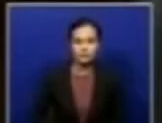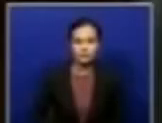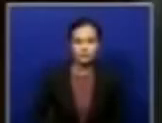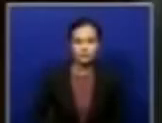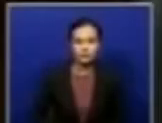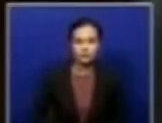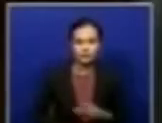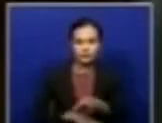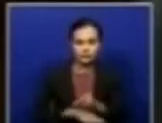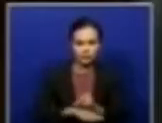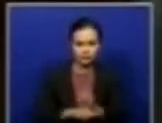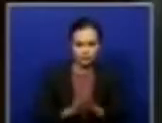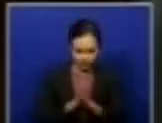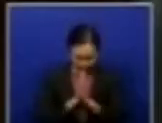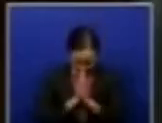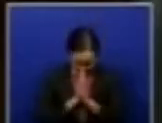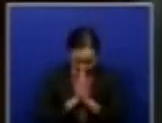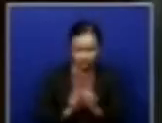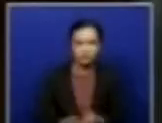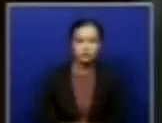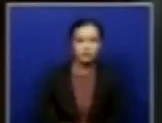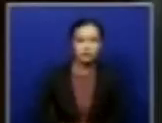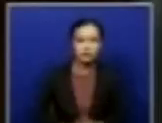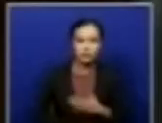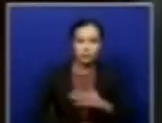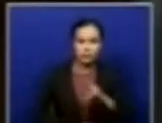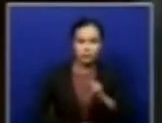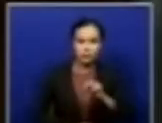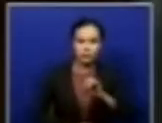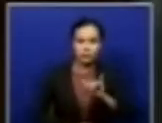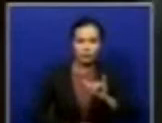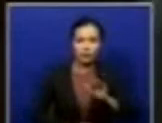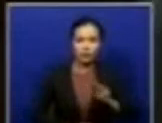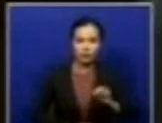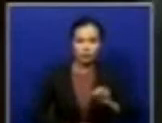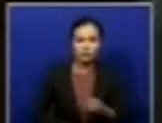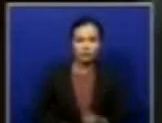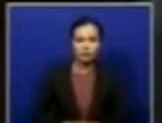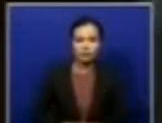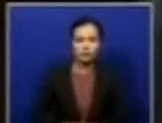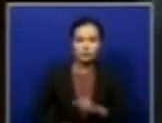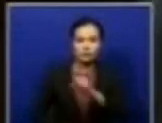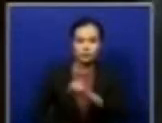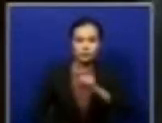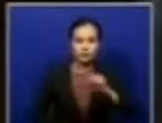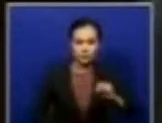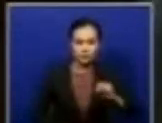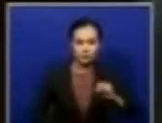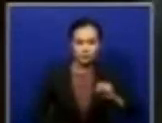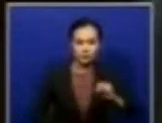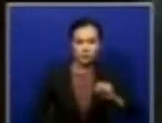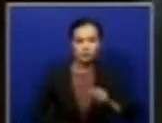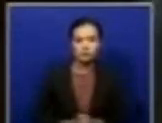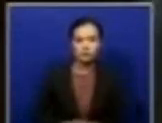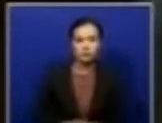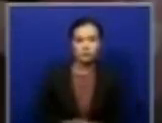กราบเรียนท่านประธานสภาที่เคารพกับผมนิยมเวชกามาสมาชิกสภาผู้แทนราษฎร